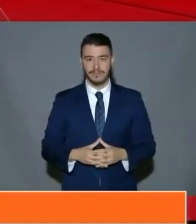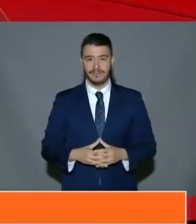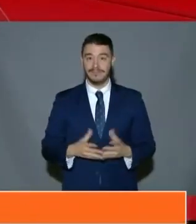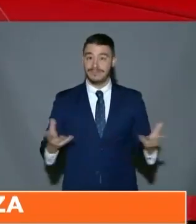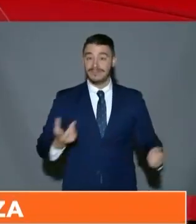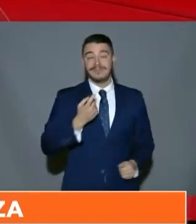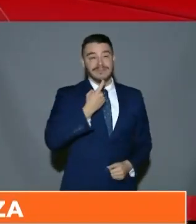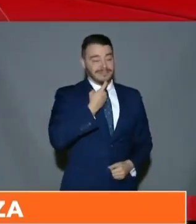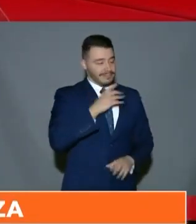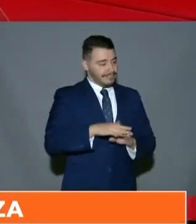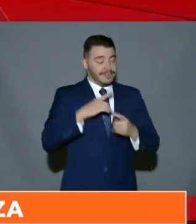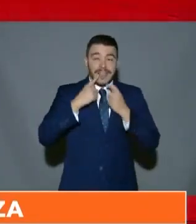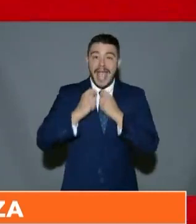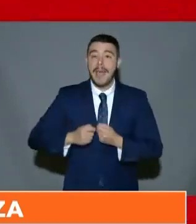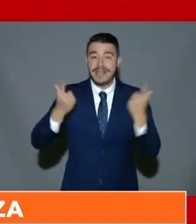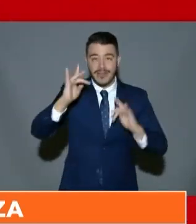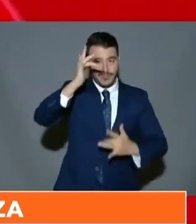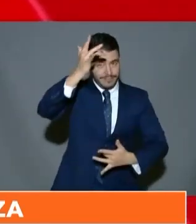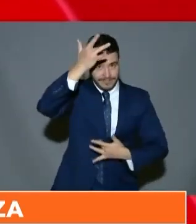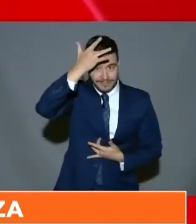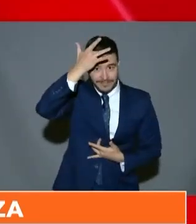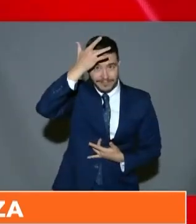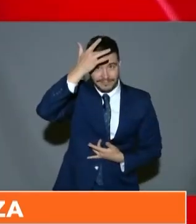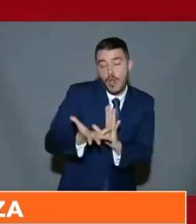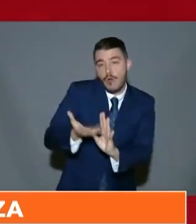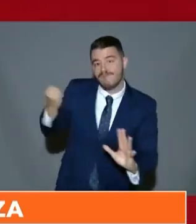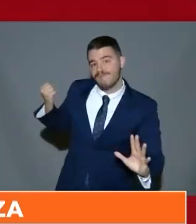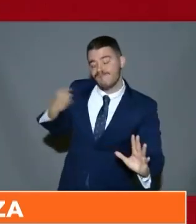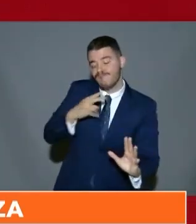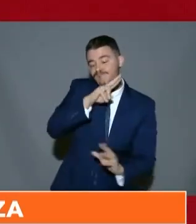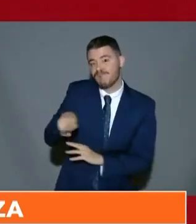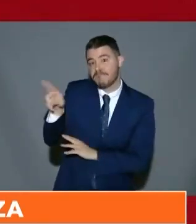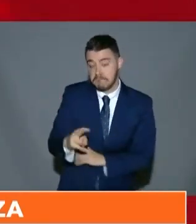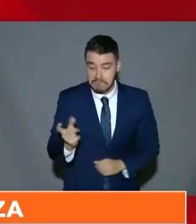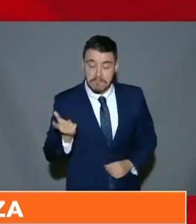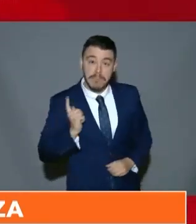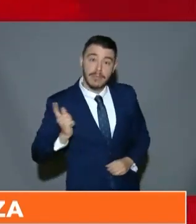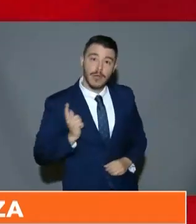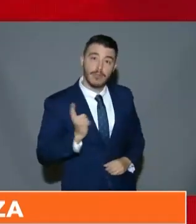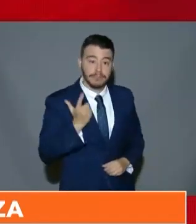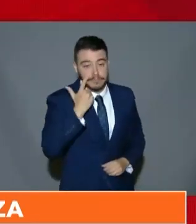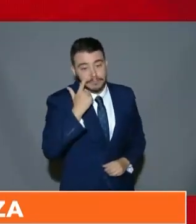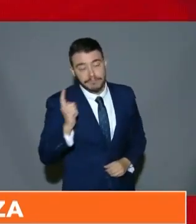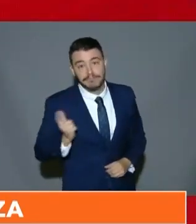Επιτέλους να συνειδητοποιήσουν όλοι, δεν είστε σκάκι. Περιμένω.